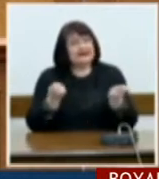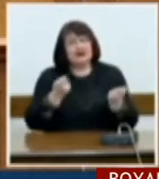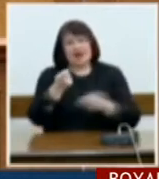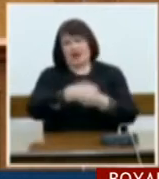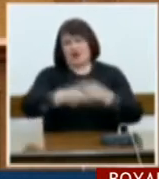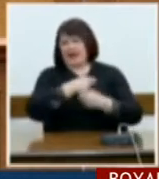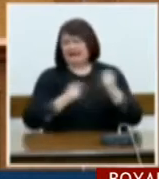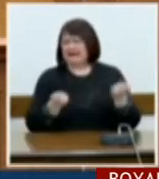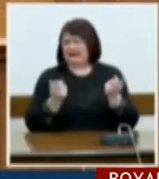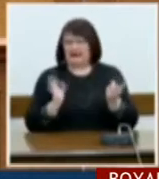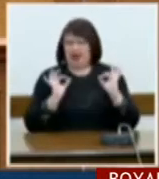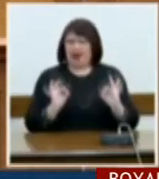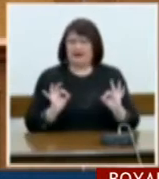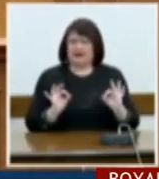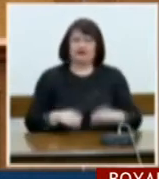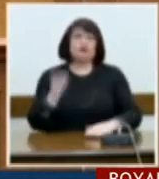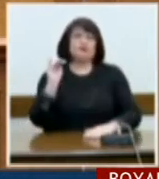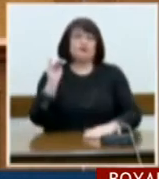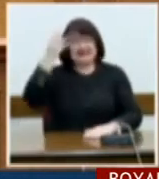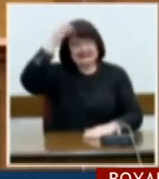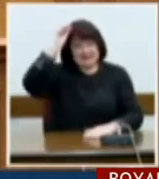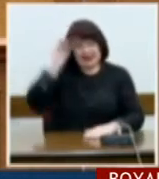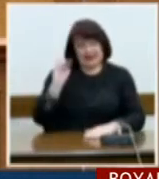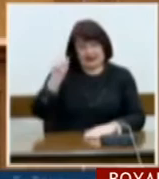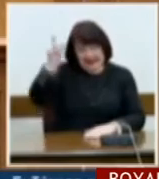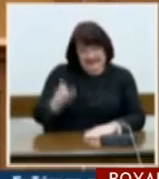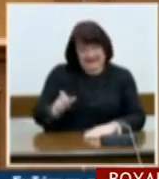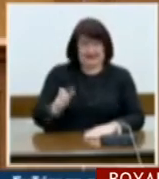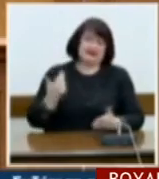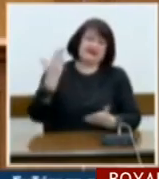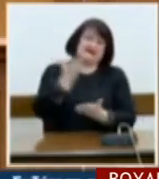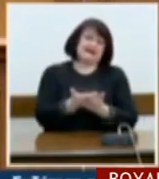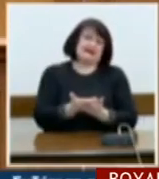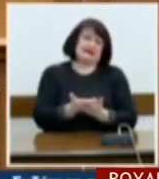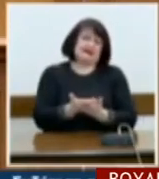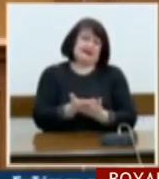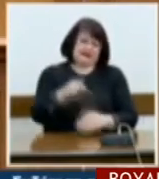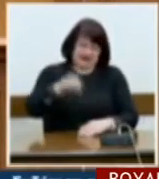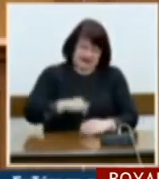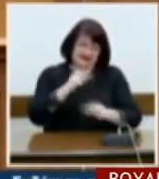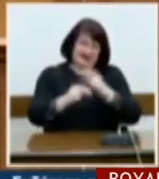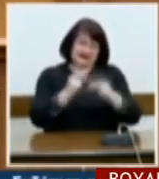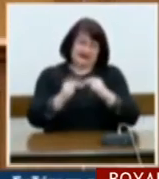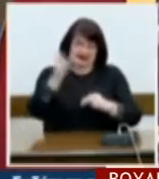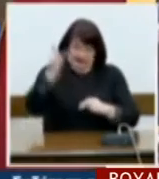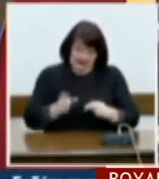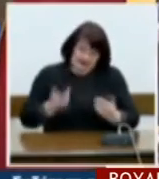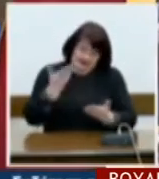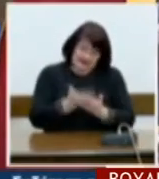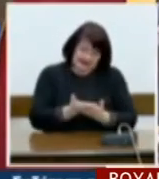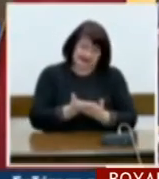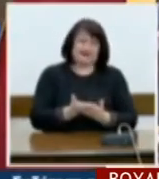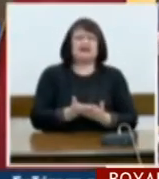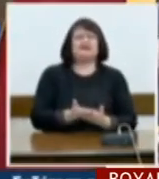λοιπόν, κύριε Τσίπρα, και απευθύνομαι σε εσάς, διότι εσείς είστε ο επισπέδων της σημερινής συζήτησης, καταθέτοντας